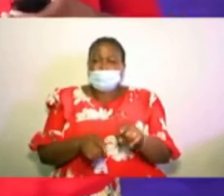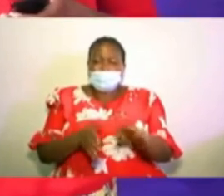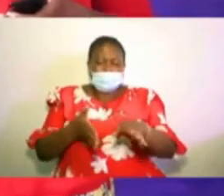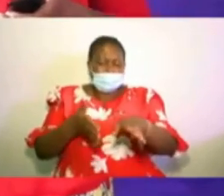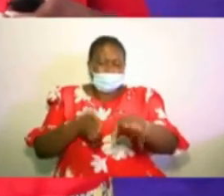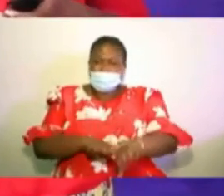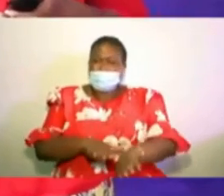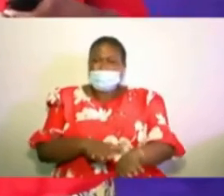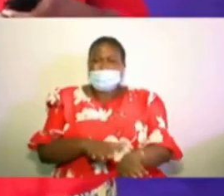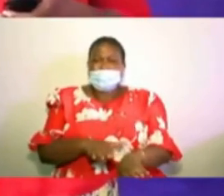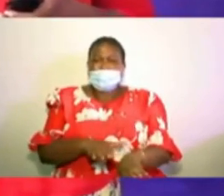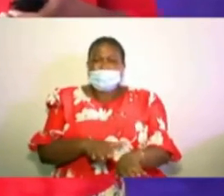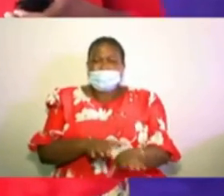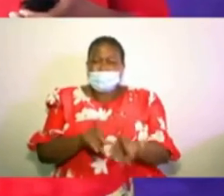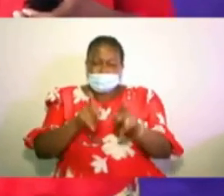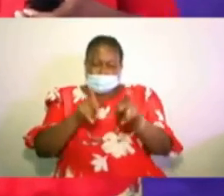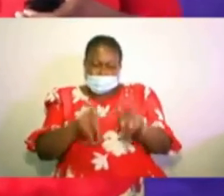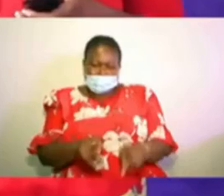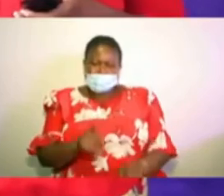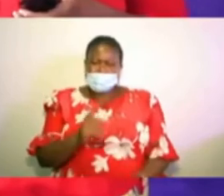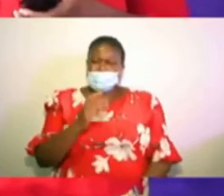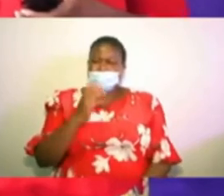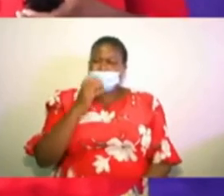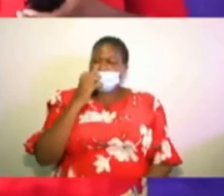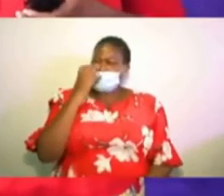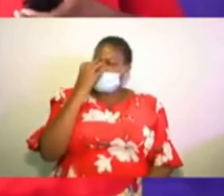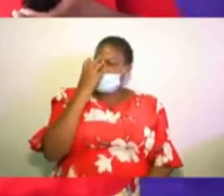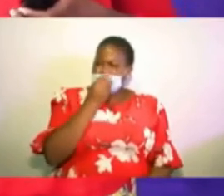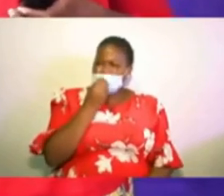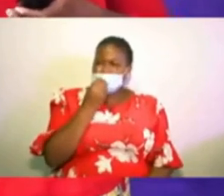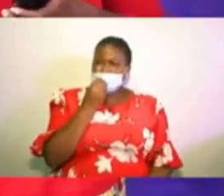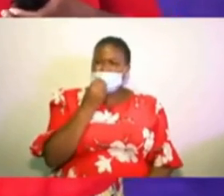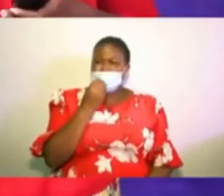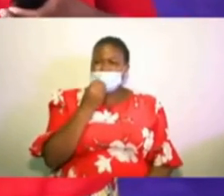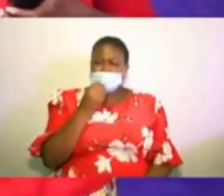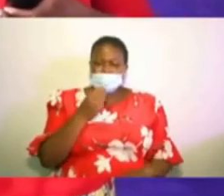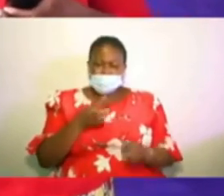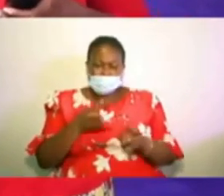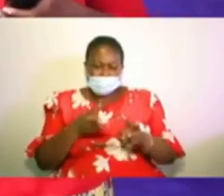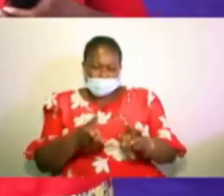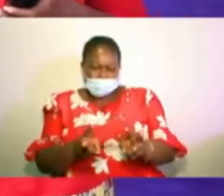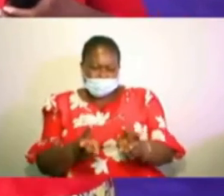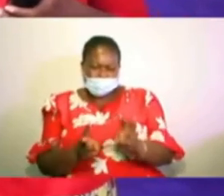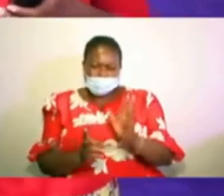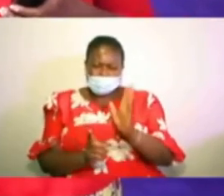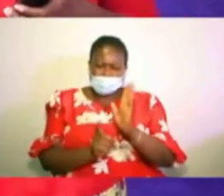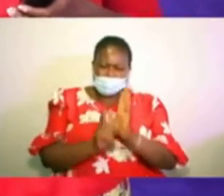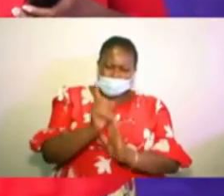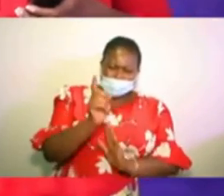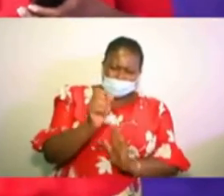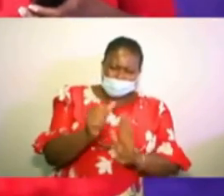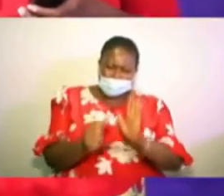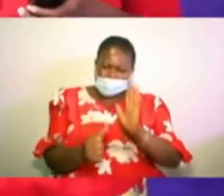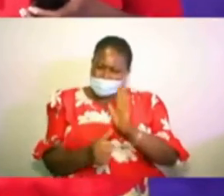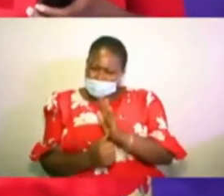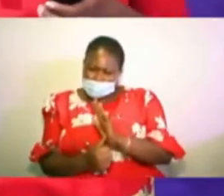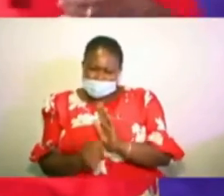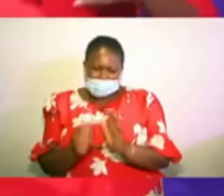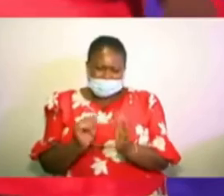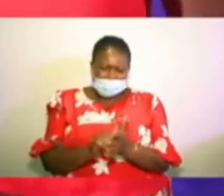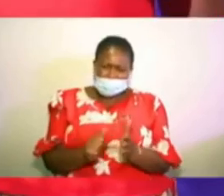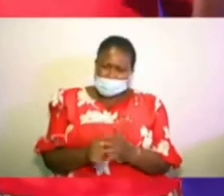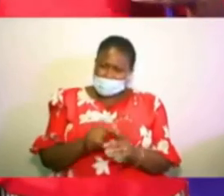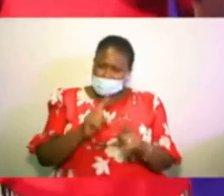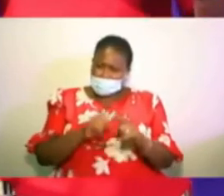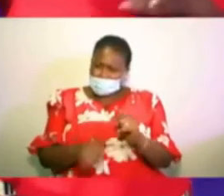beauty, its strength, or its the way it is formed, everything cannot drive away a fly. Et